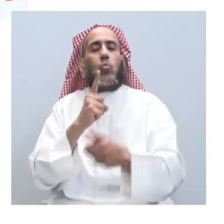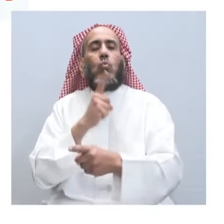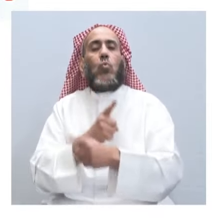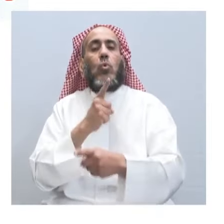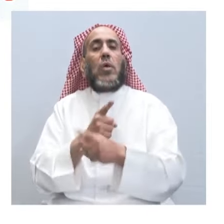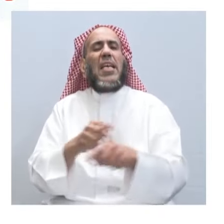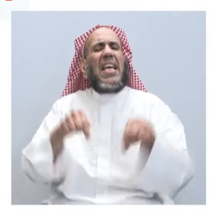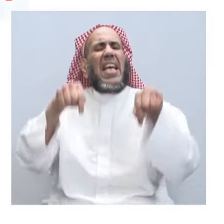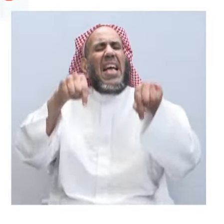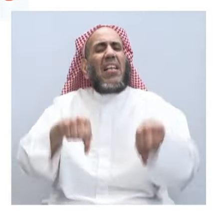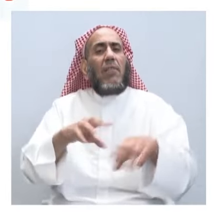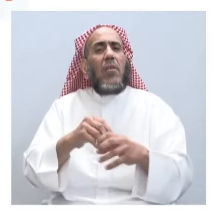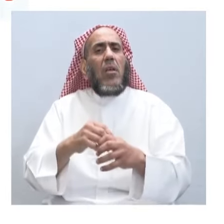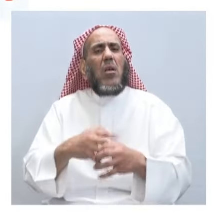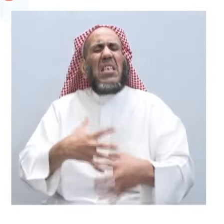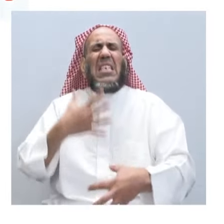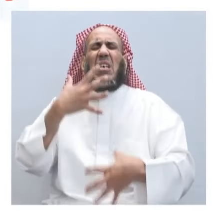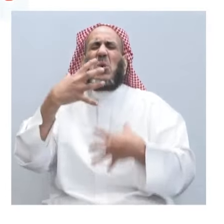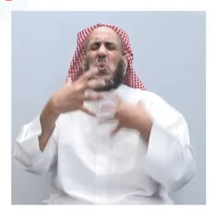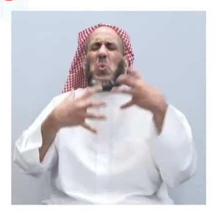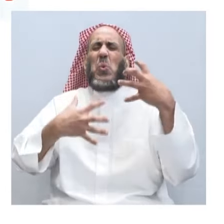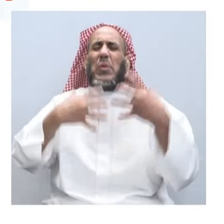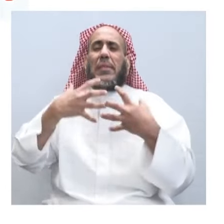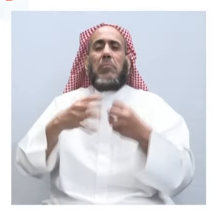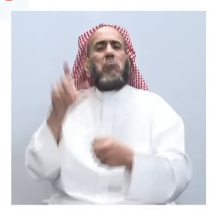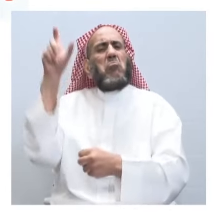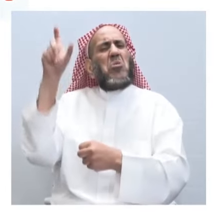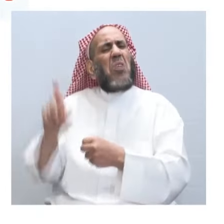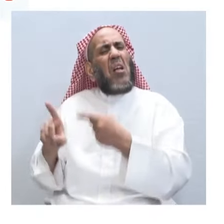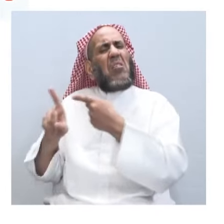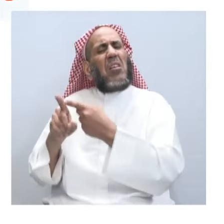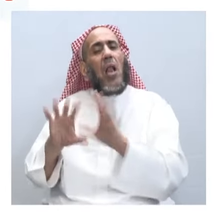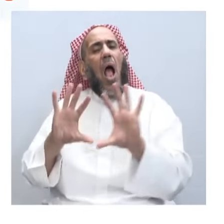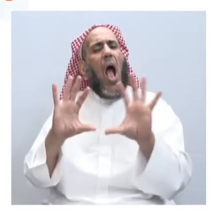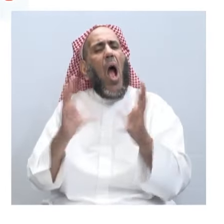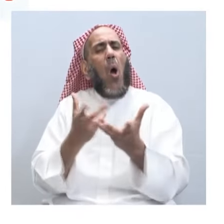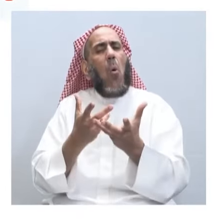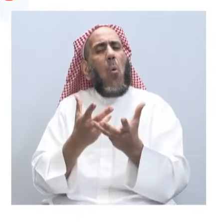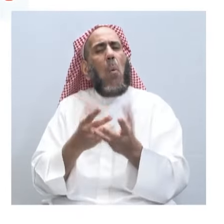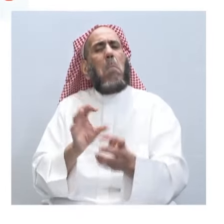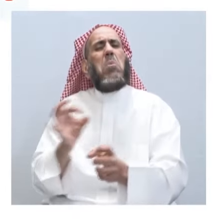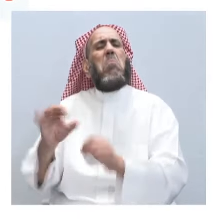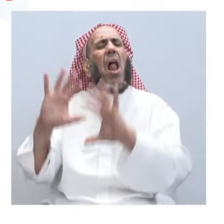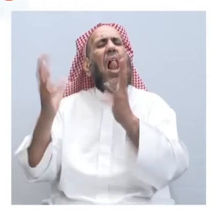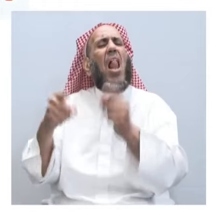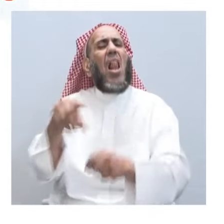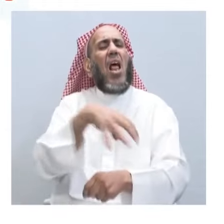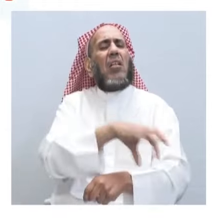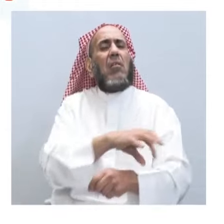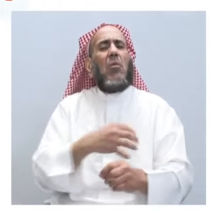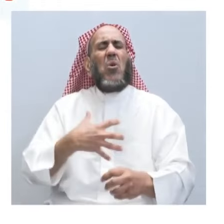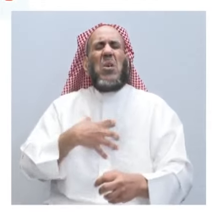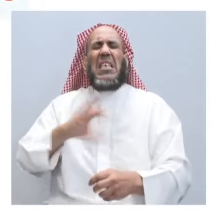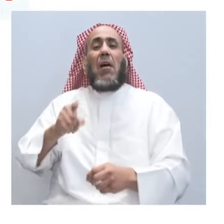حصلت فيه مصيبه لشخص او لبلد فيتشا